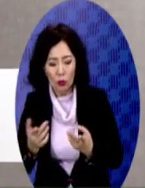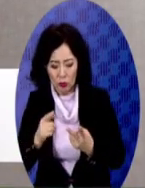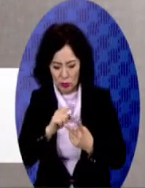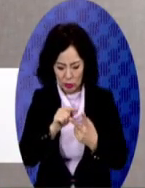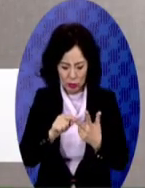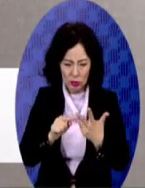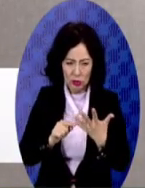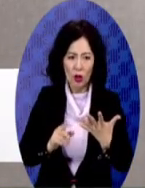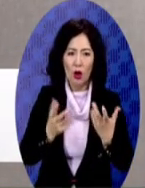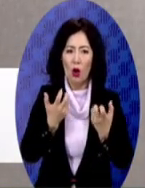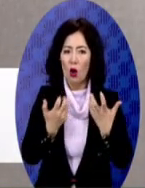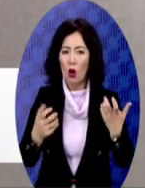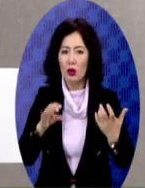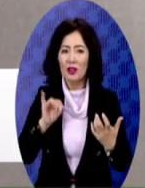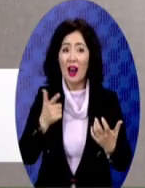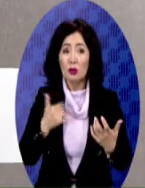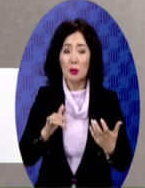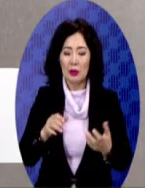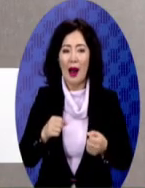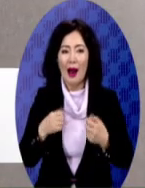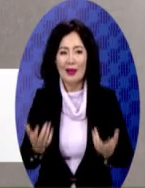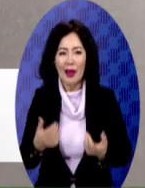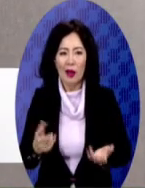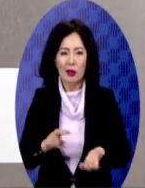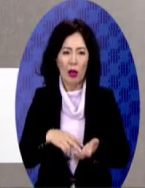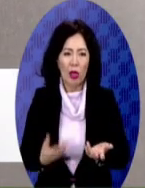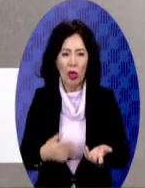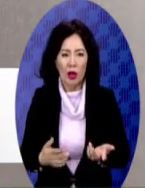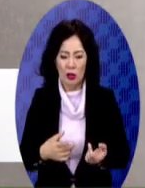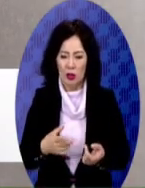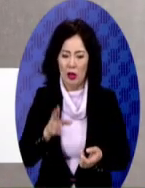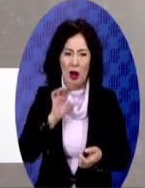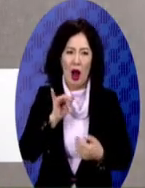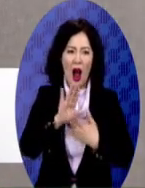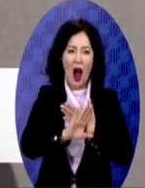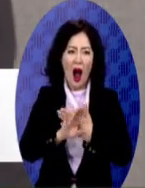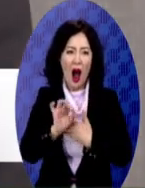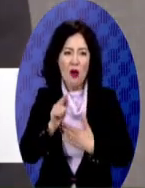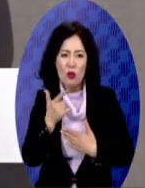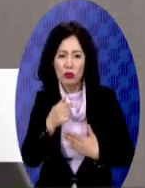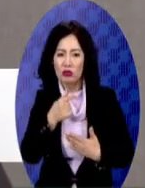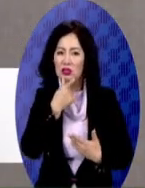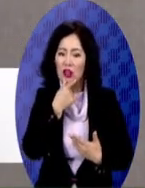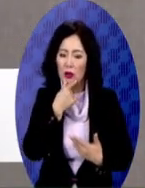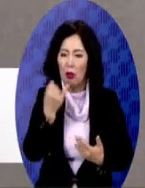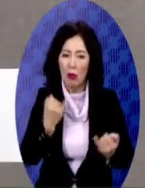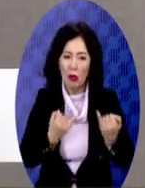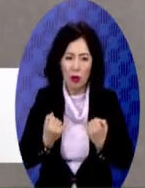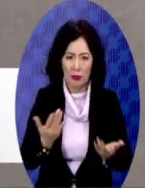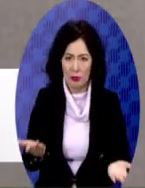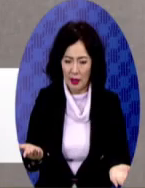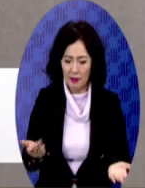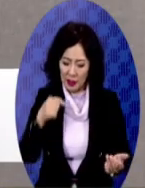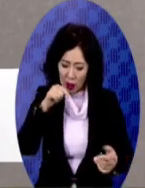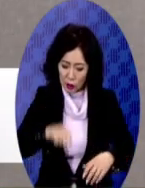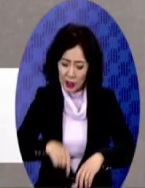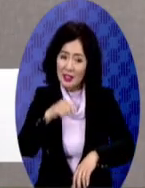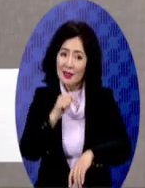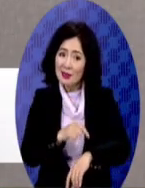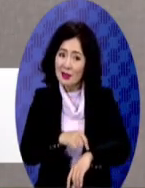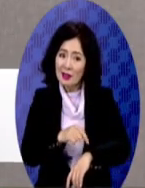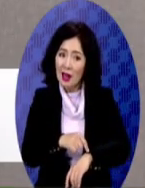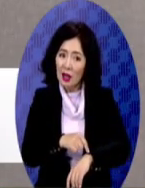одоо алдагдж байгаа ийм байдал үүсэж байна. Тийм учраас энэ цаг үед